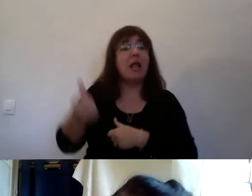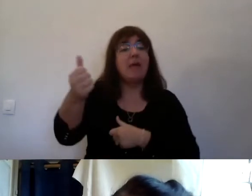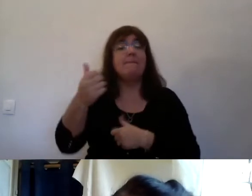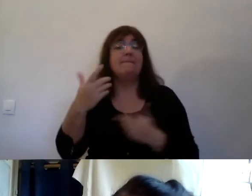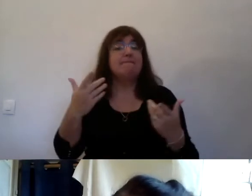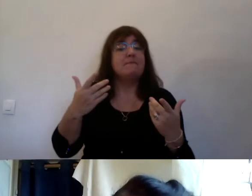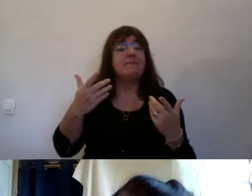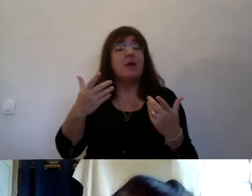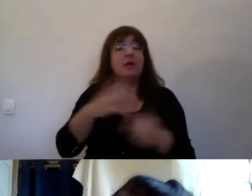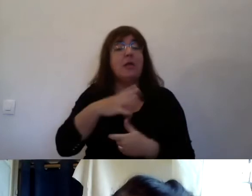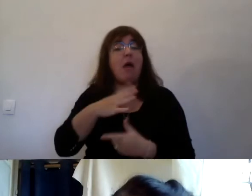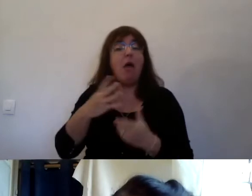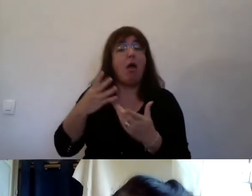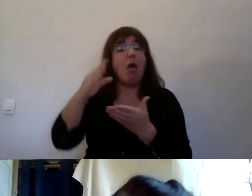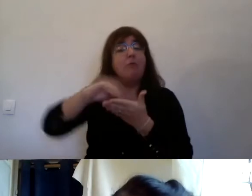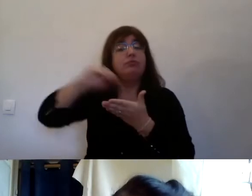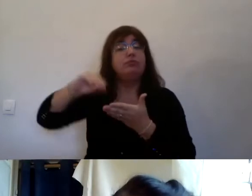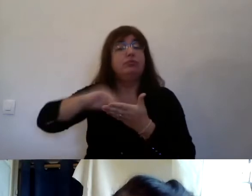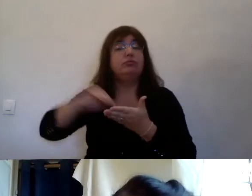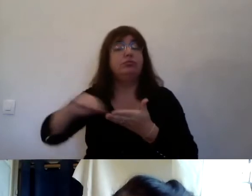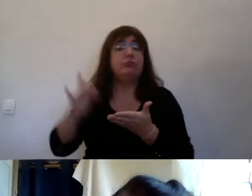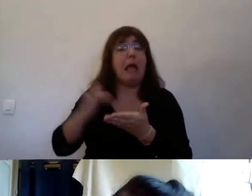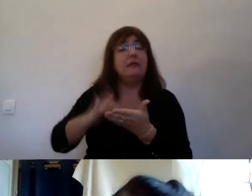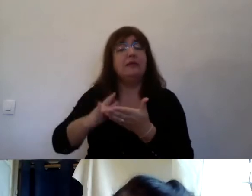sur les musées, l'accueil des personnes atteintes de maladies